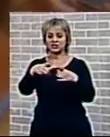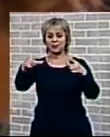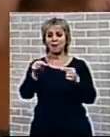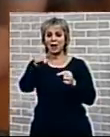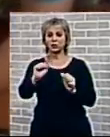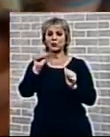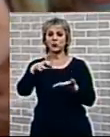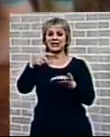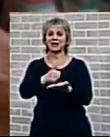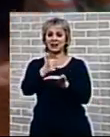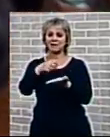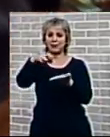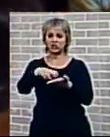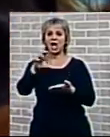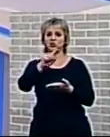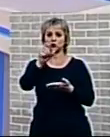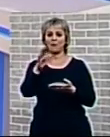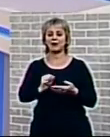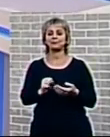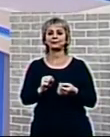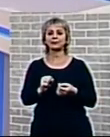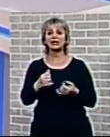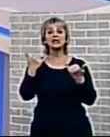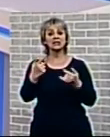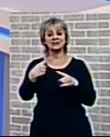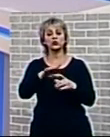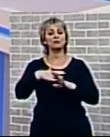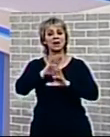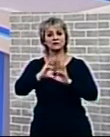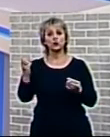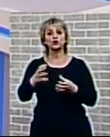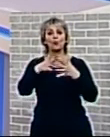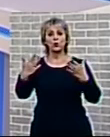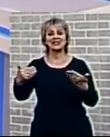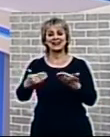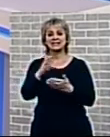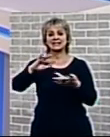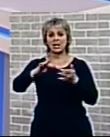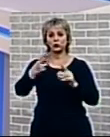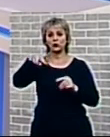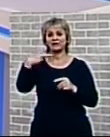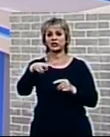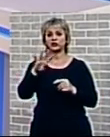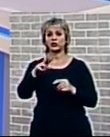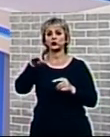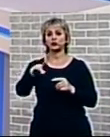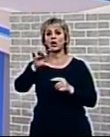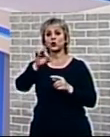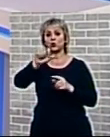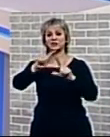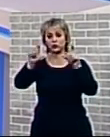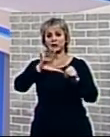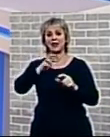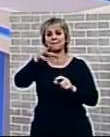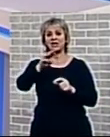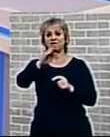на главпочтамте Азова. На сегодня у меня все. Еще больше новостей на сайте don24.ru. В студии была